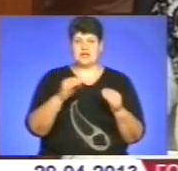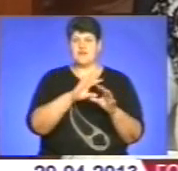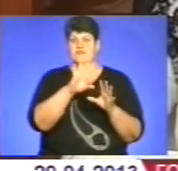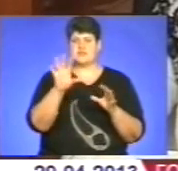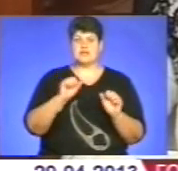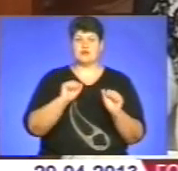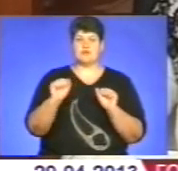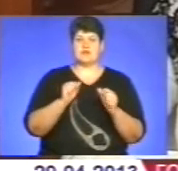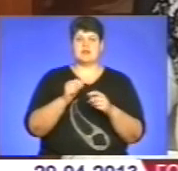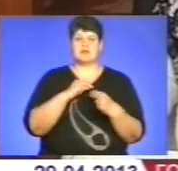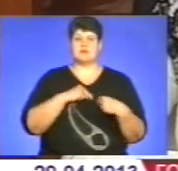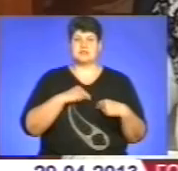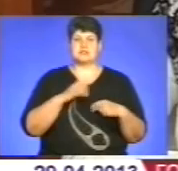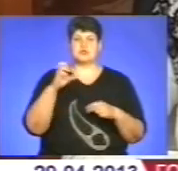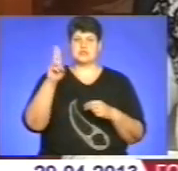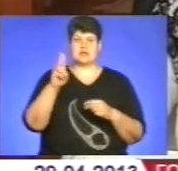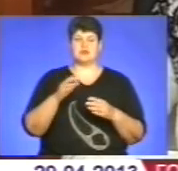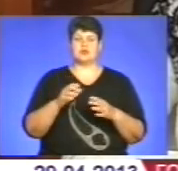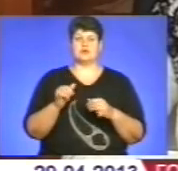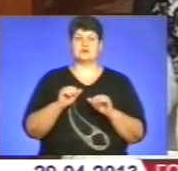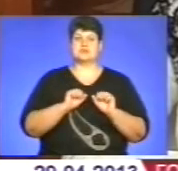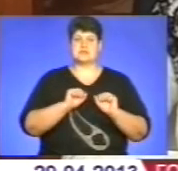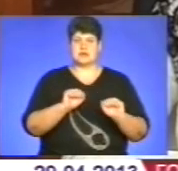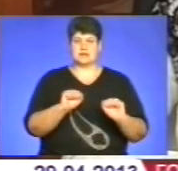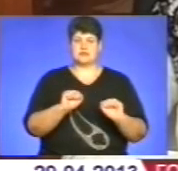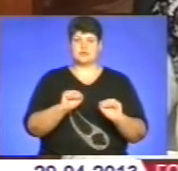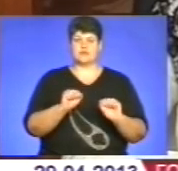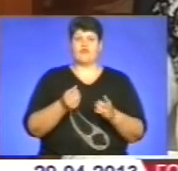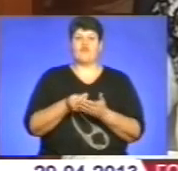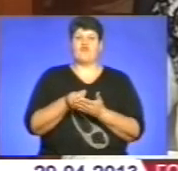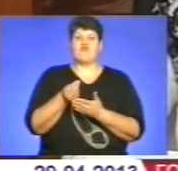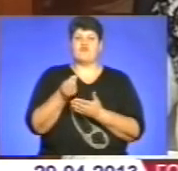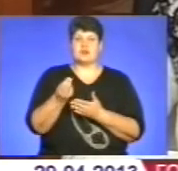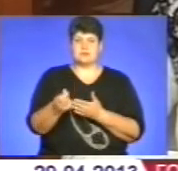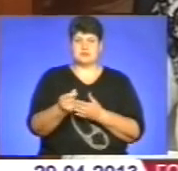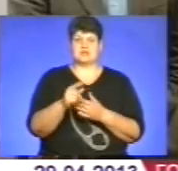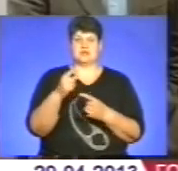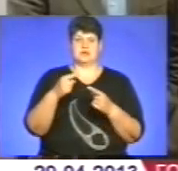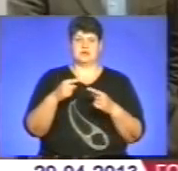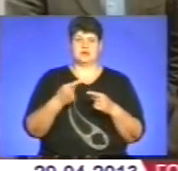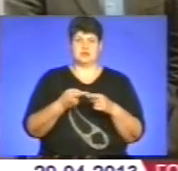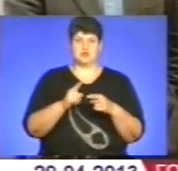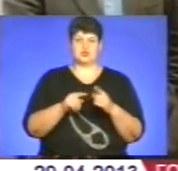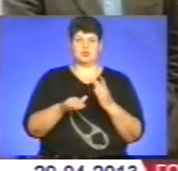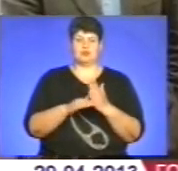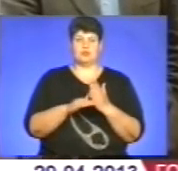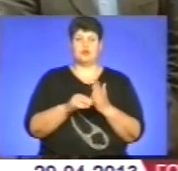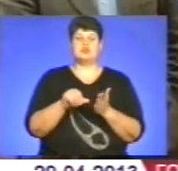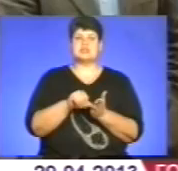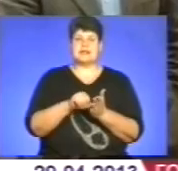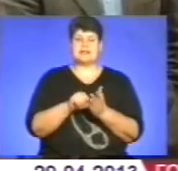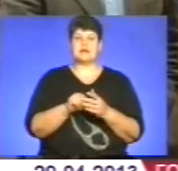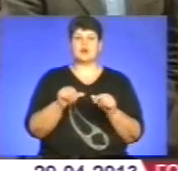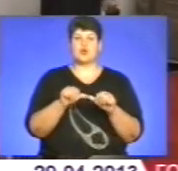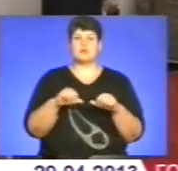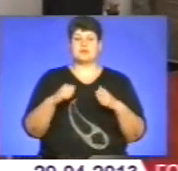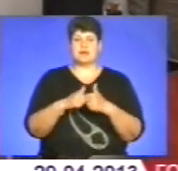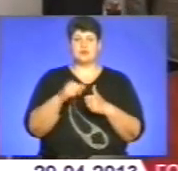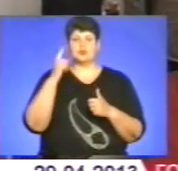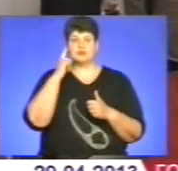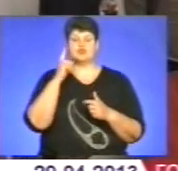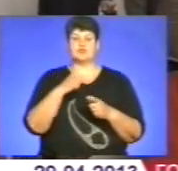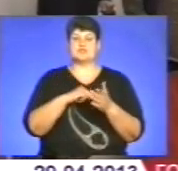управління праці соціального захисту в повному обсязі виплатять цей вид допомоги. Члени оргкомітету сподіваються, що відзначення